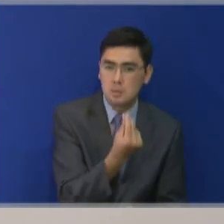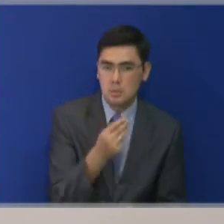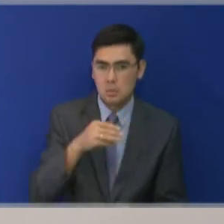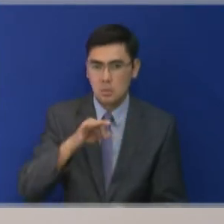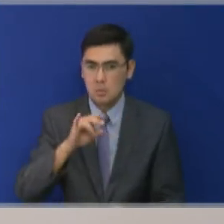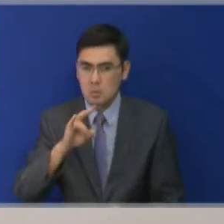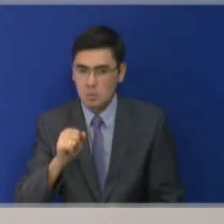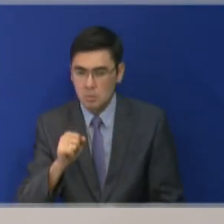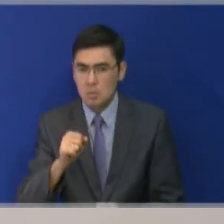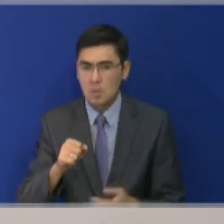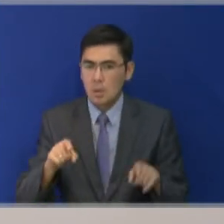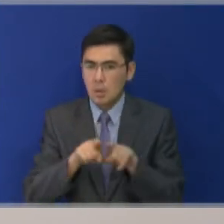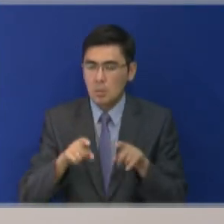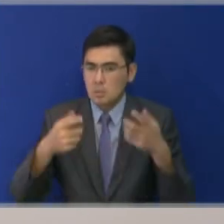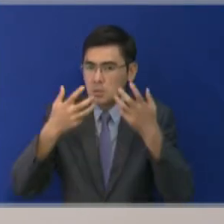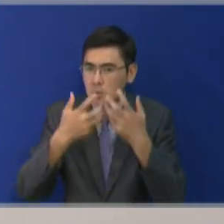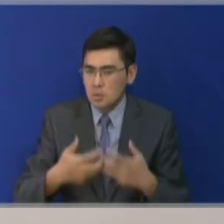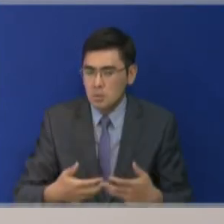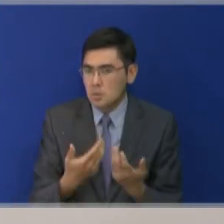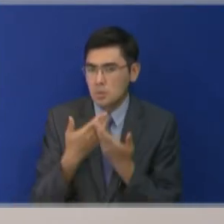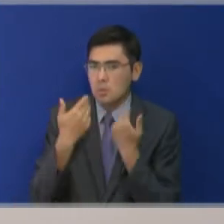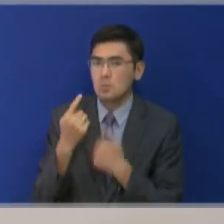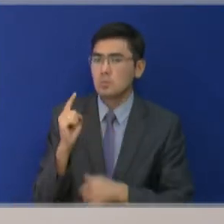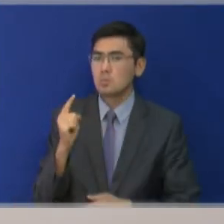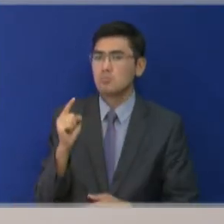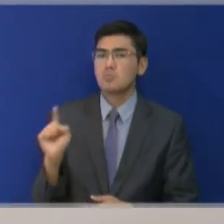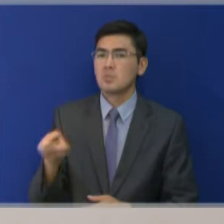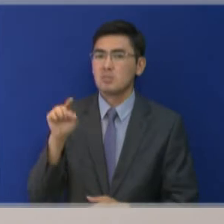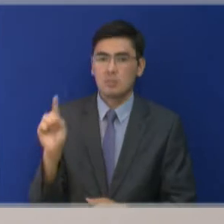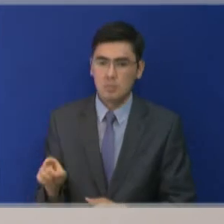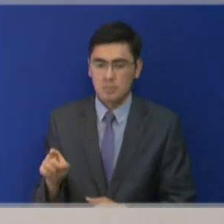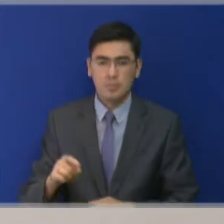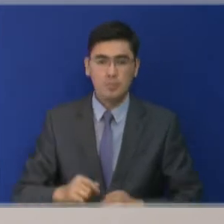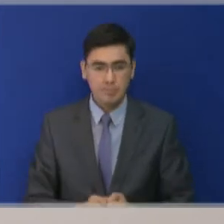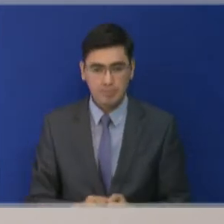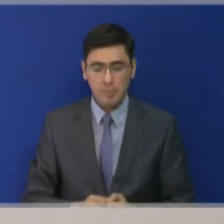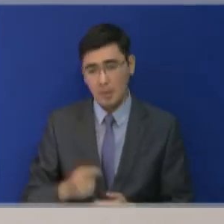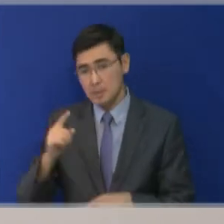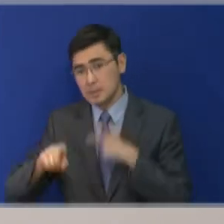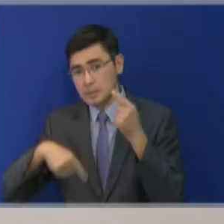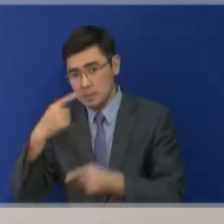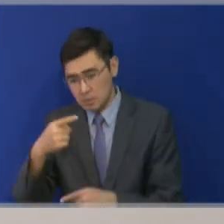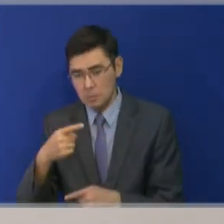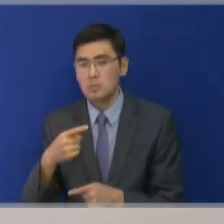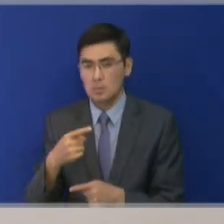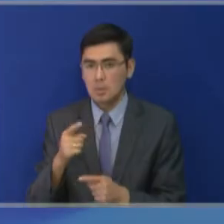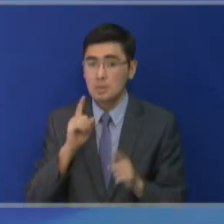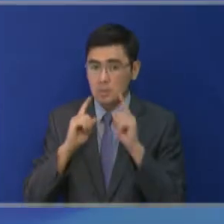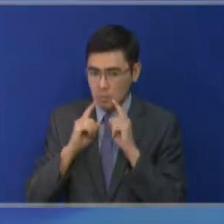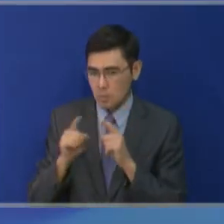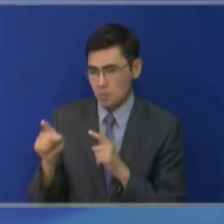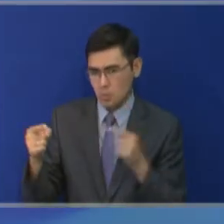деді. Нәтижесінде ауыл шаруашылығы басқармасының басшысына келесі отырысқа нақты атқарылған шаруалардың есебімен келу тапсырылды.